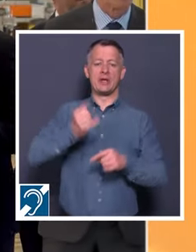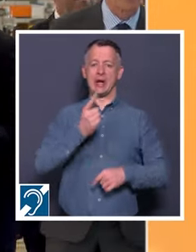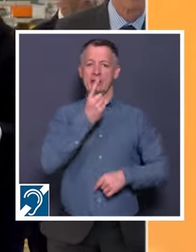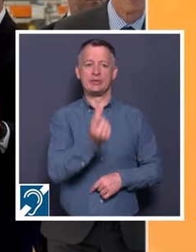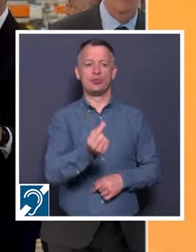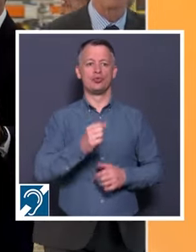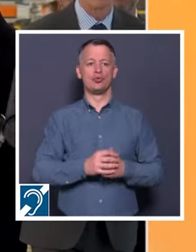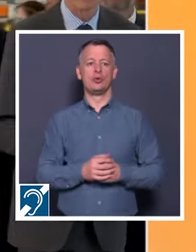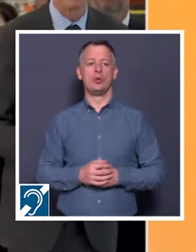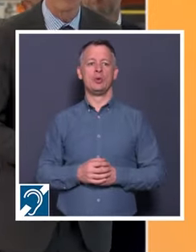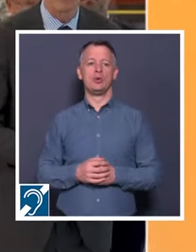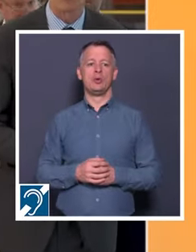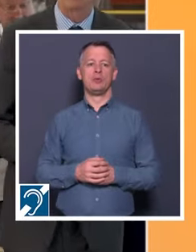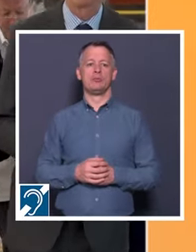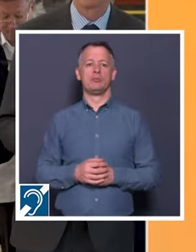nu știu, în